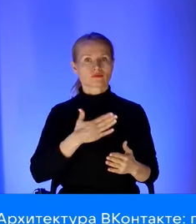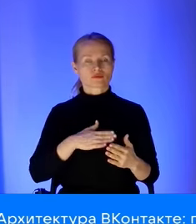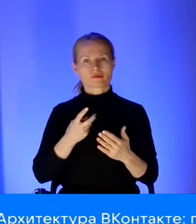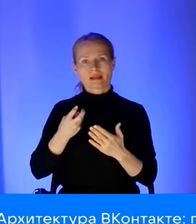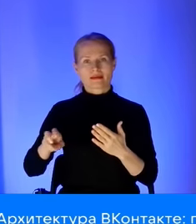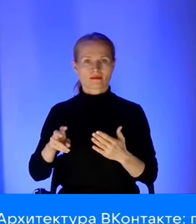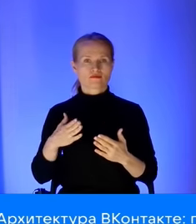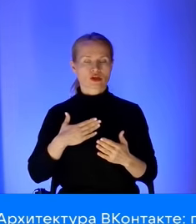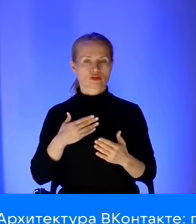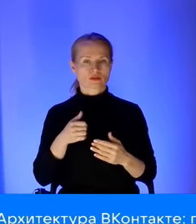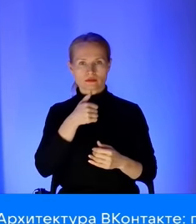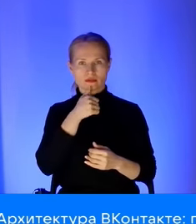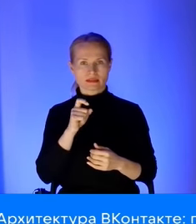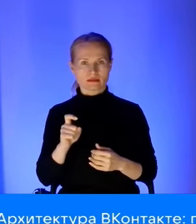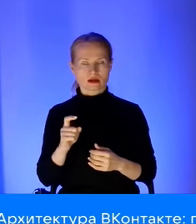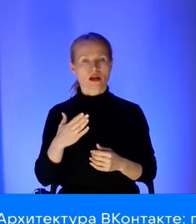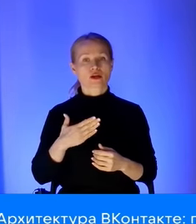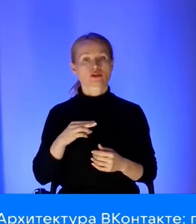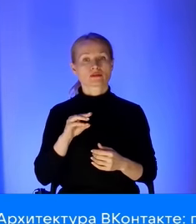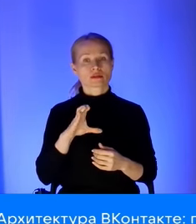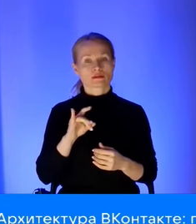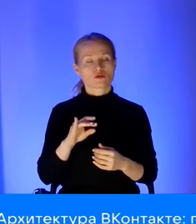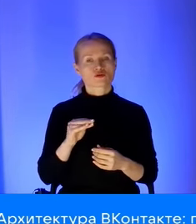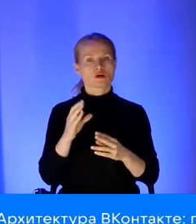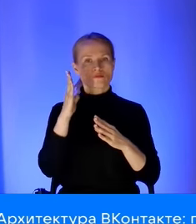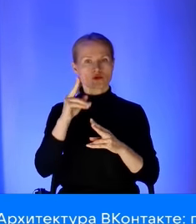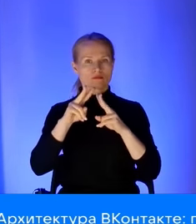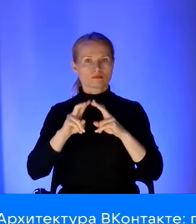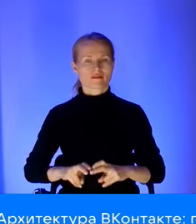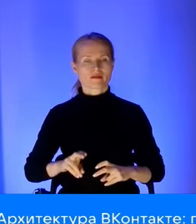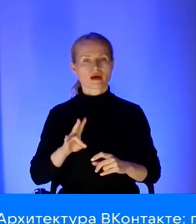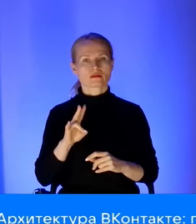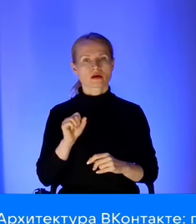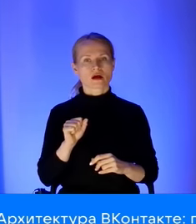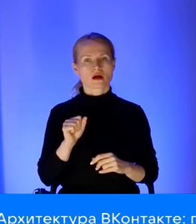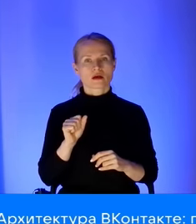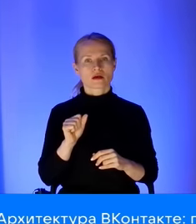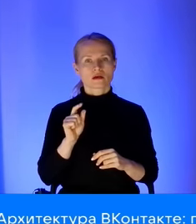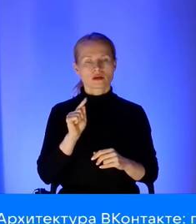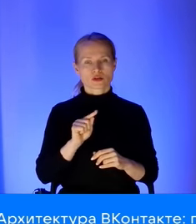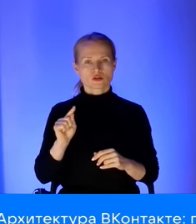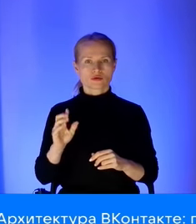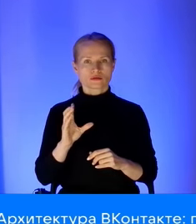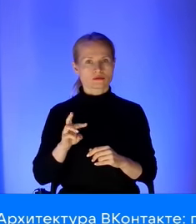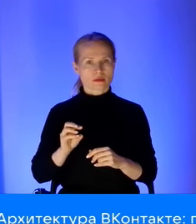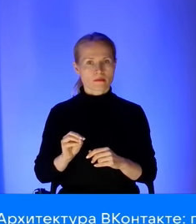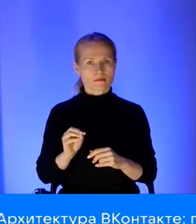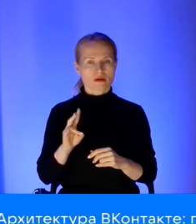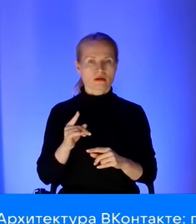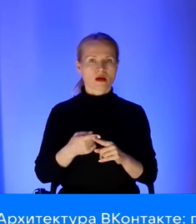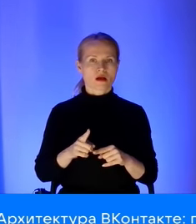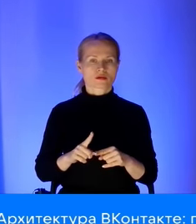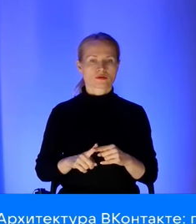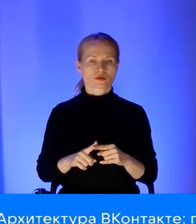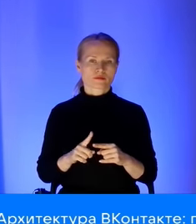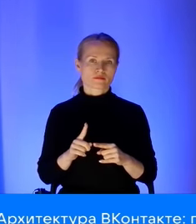тестов А уже наши тесты будем проверять на той таргетной системе на которой